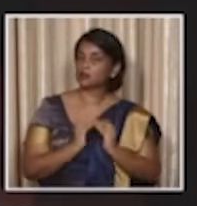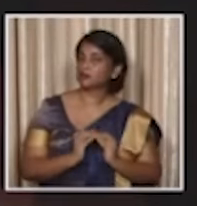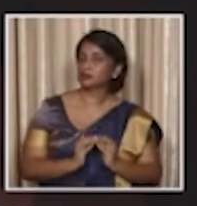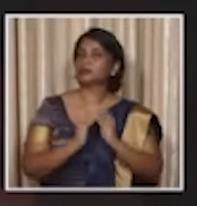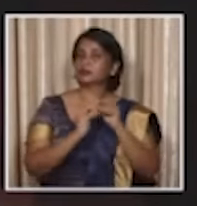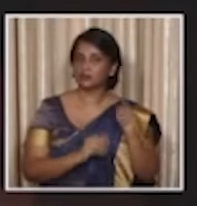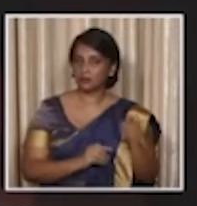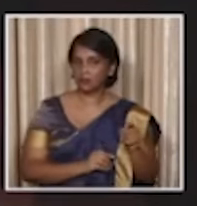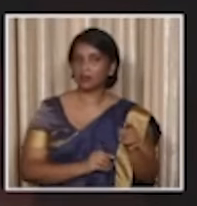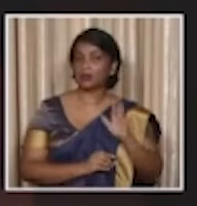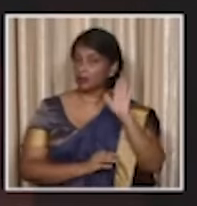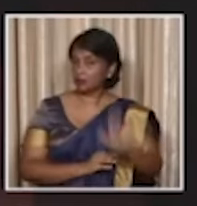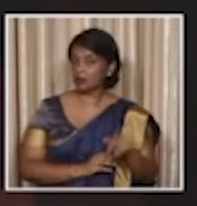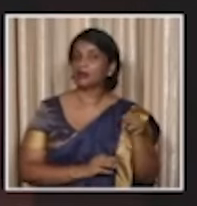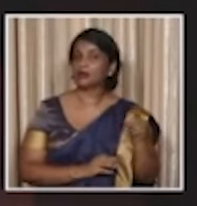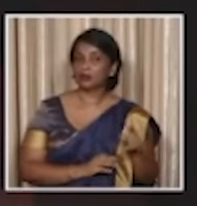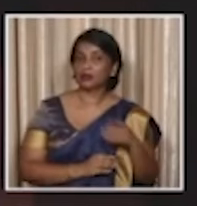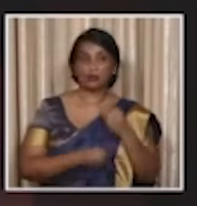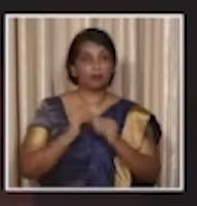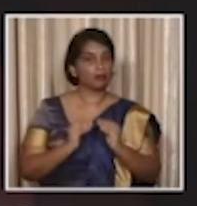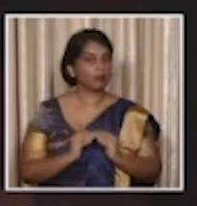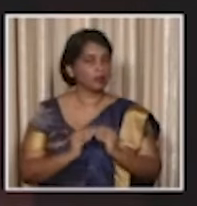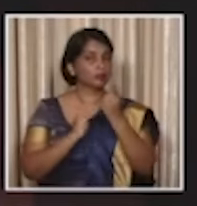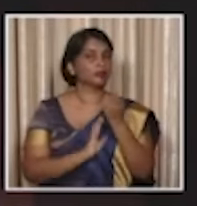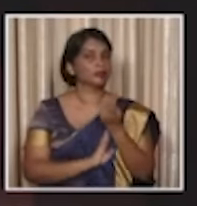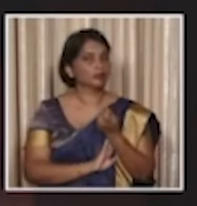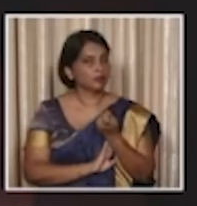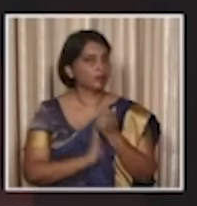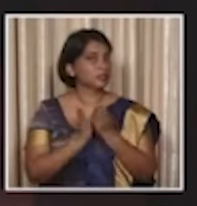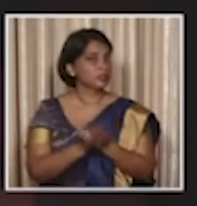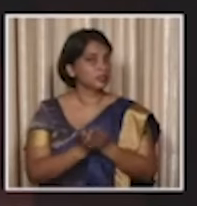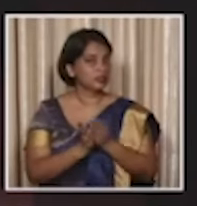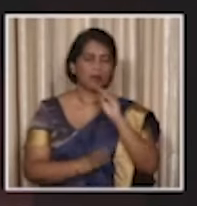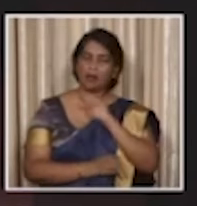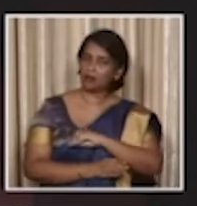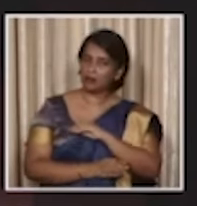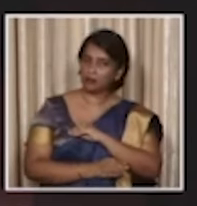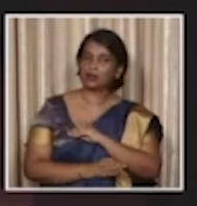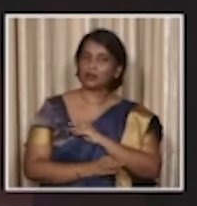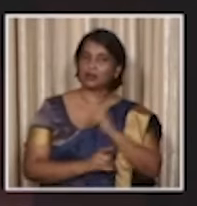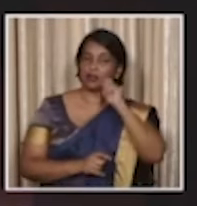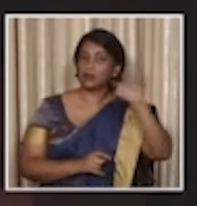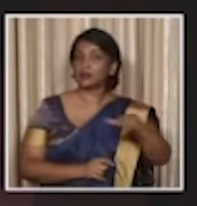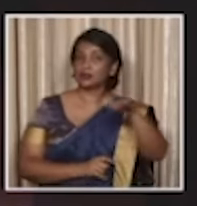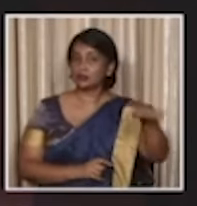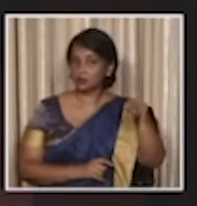කරලා හැබැයි උත්පාදනය වෙන ධනය සම්පත ආදායම ජන සමාජයේ